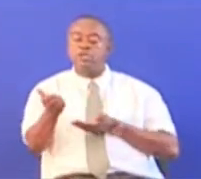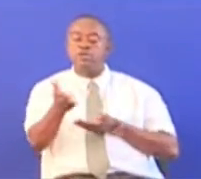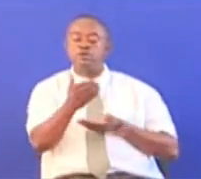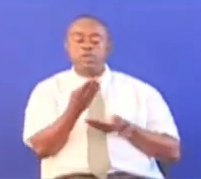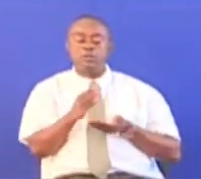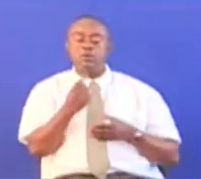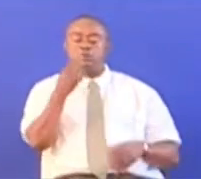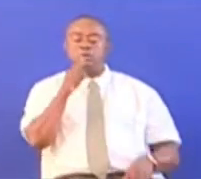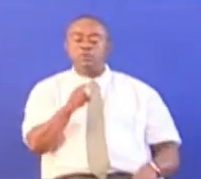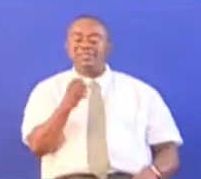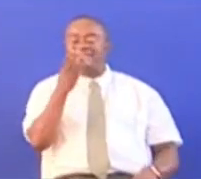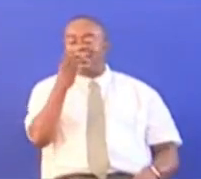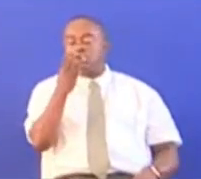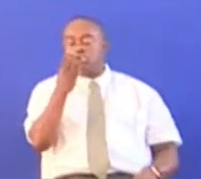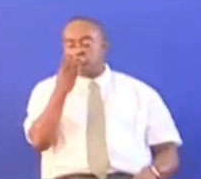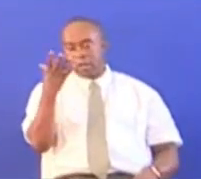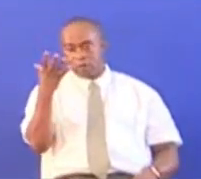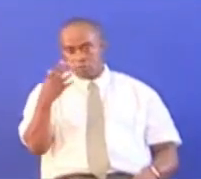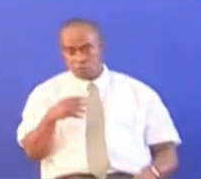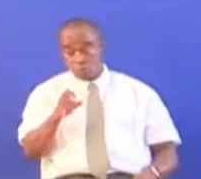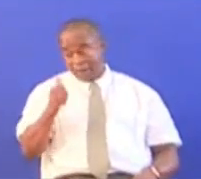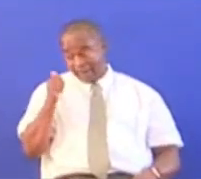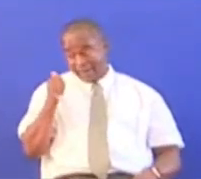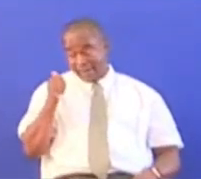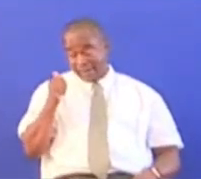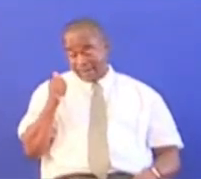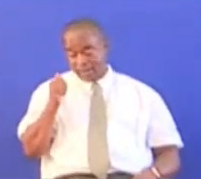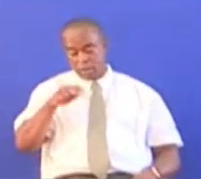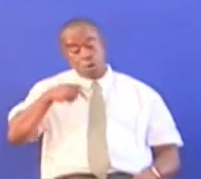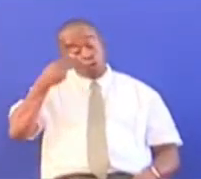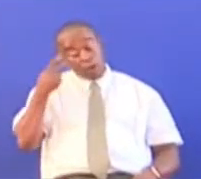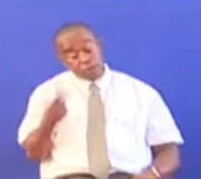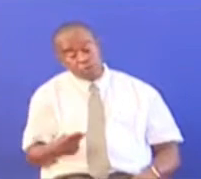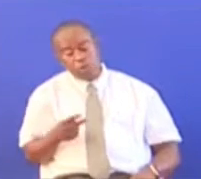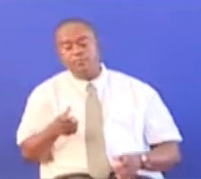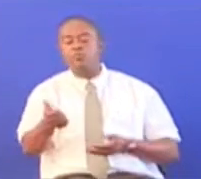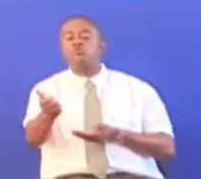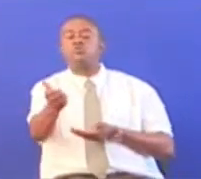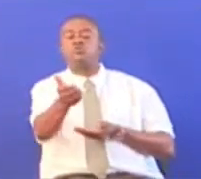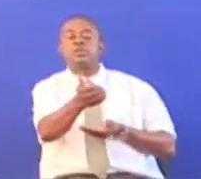bilioni 1.35 mwaka jana, lakini walishindwa kufikisha.